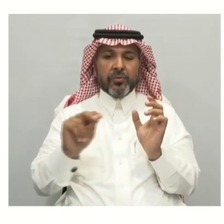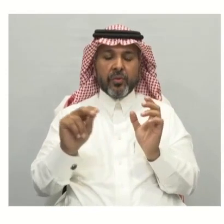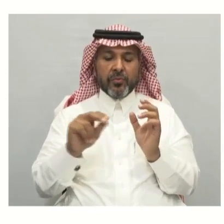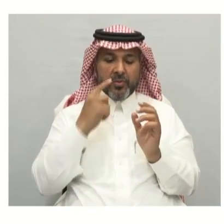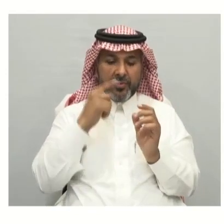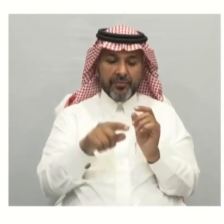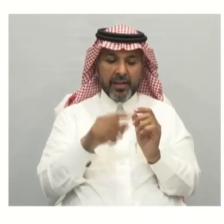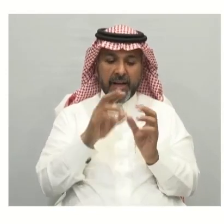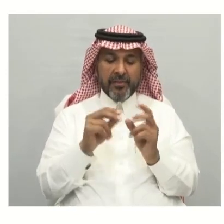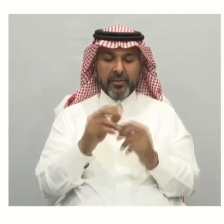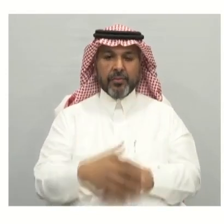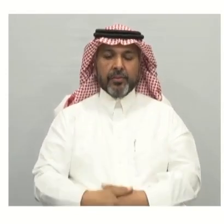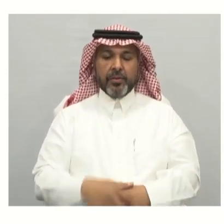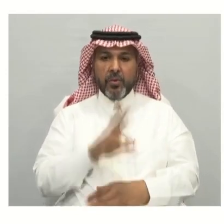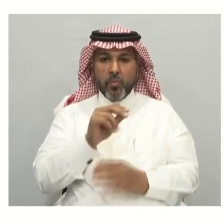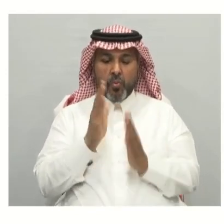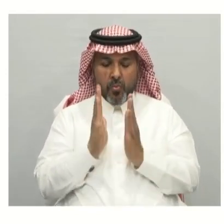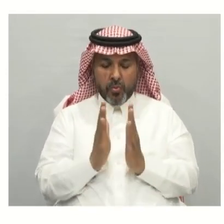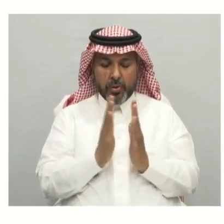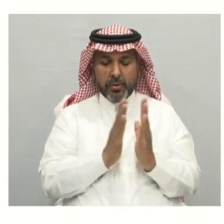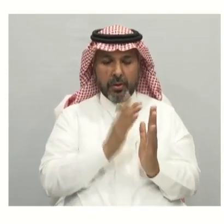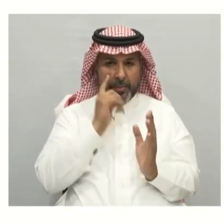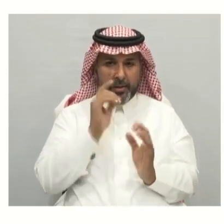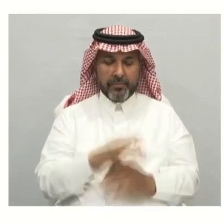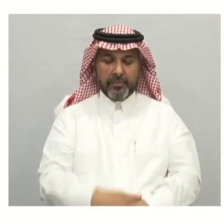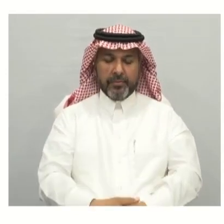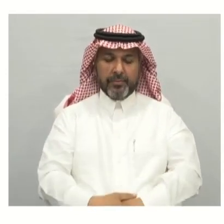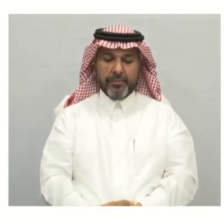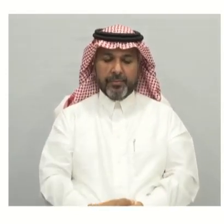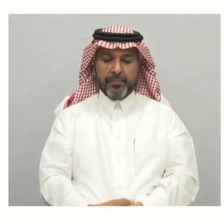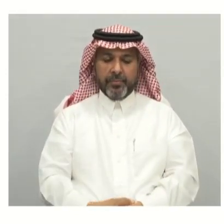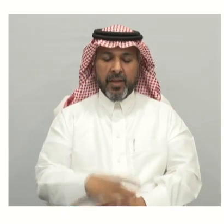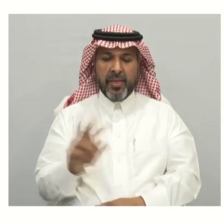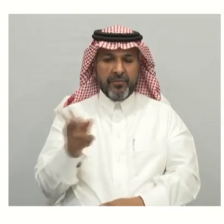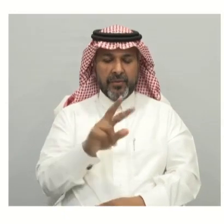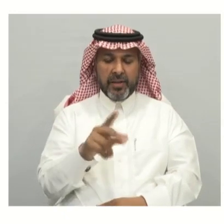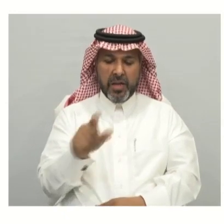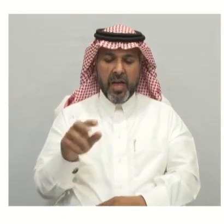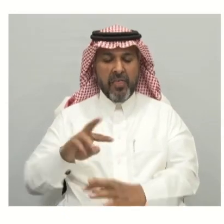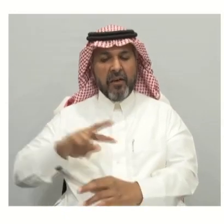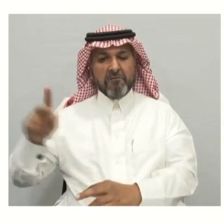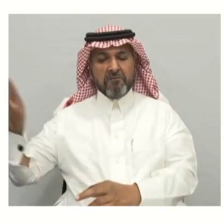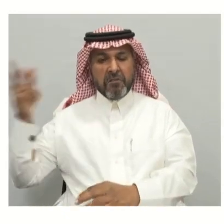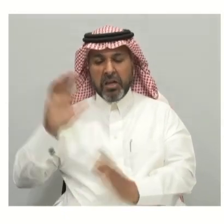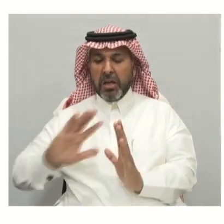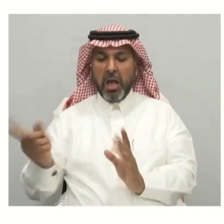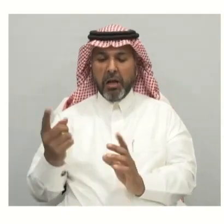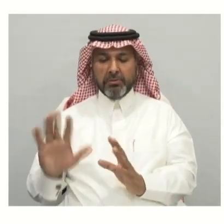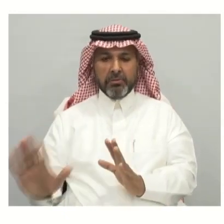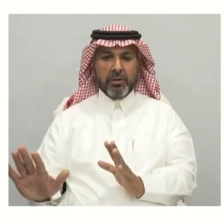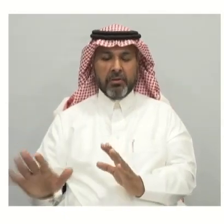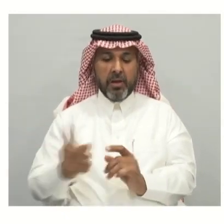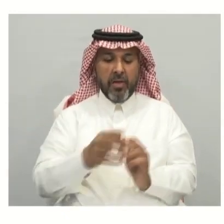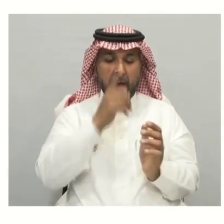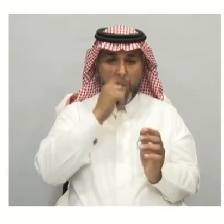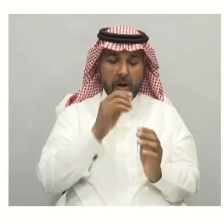البيانات العدديه المنظمه في فئات متساويه الفرق بينهما ان التمثيل الاعمده هو طريقه جيده